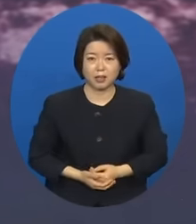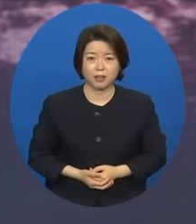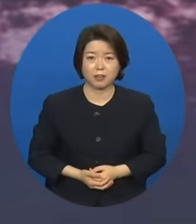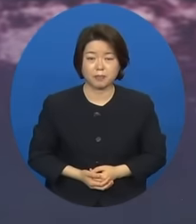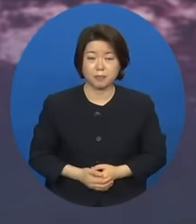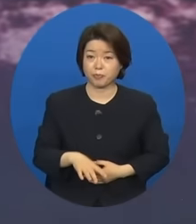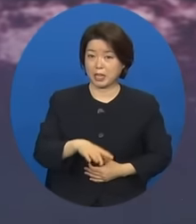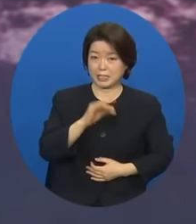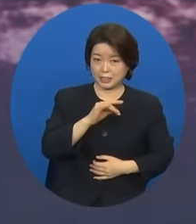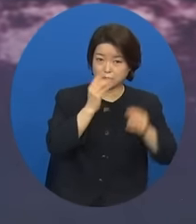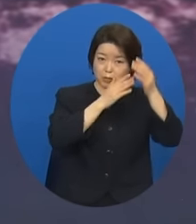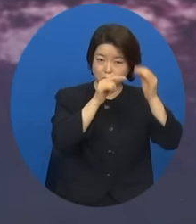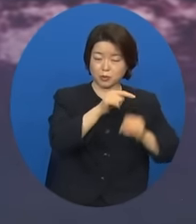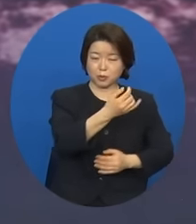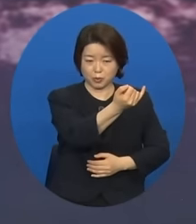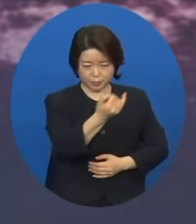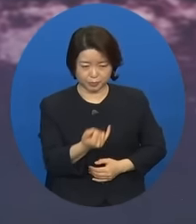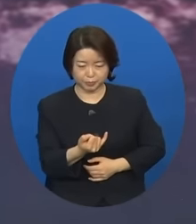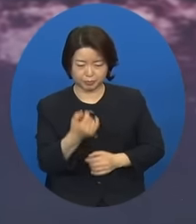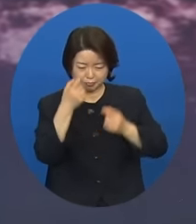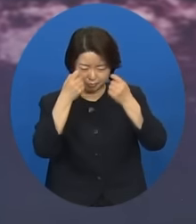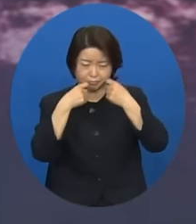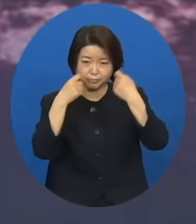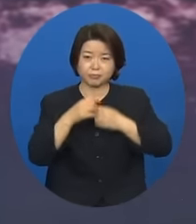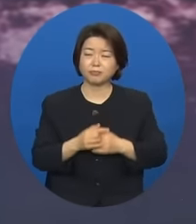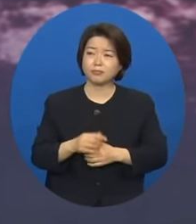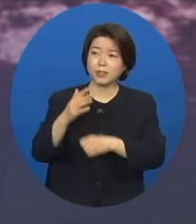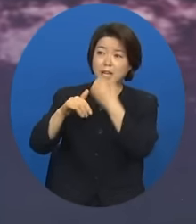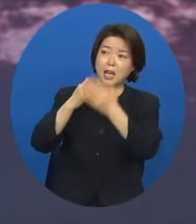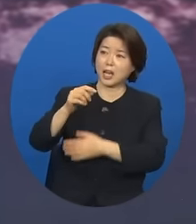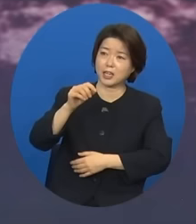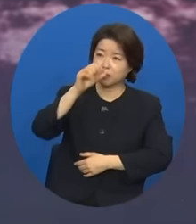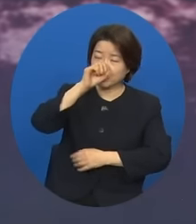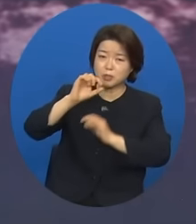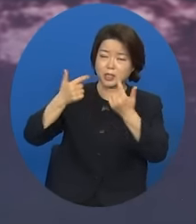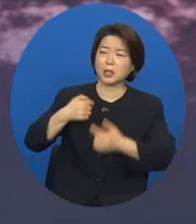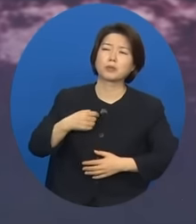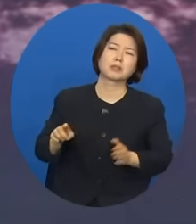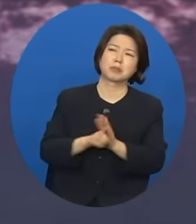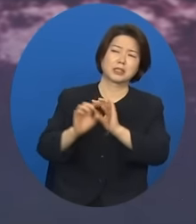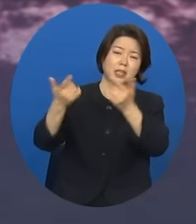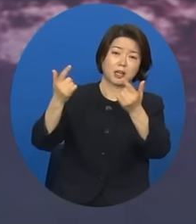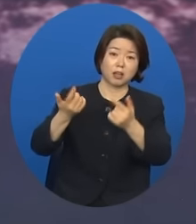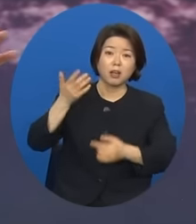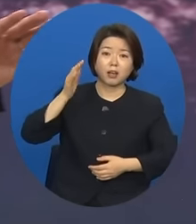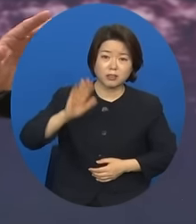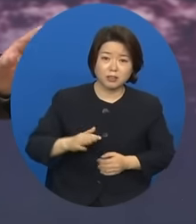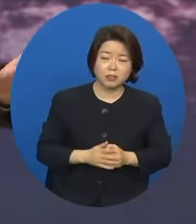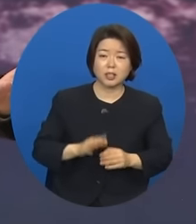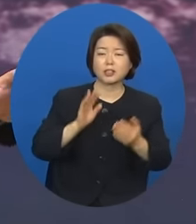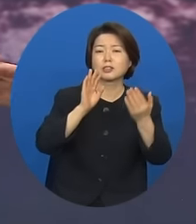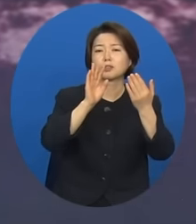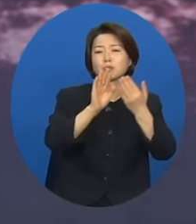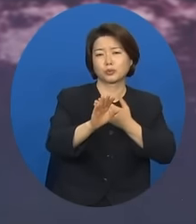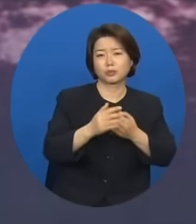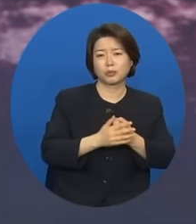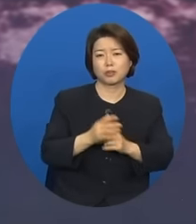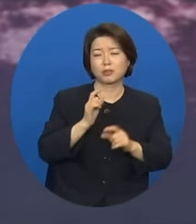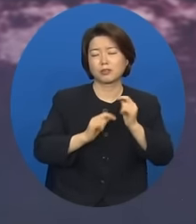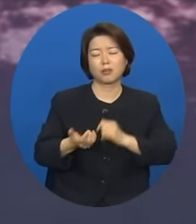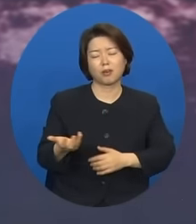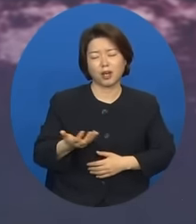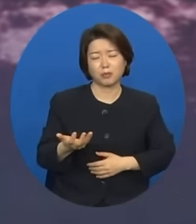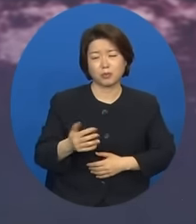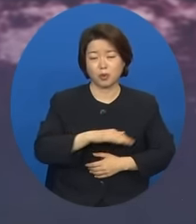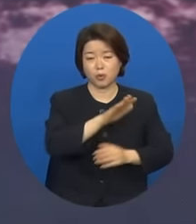성도님 펑펑 울면서 저에게 찾아오셨습니다 하나님이 선하신고 저는 믿지 않았습니다 그런데 그 이후로 더 아프고